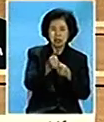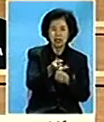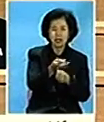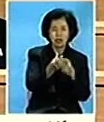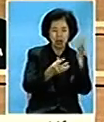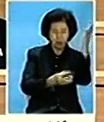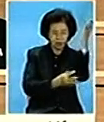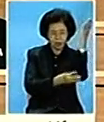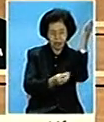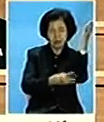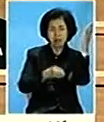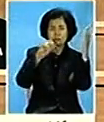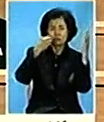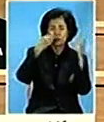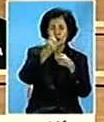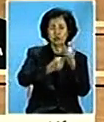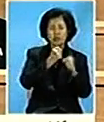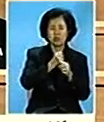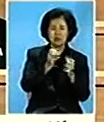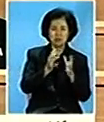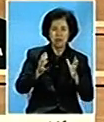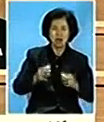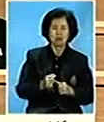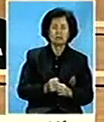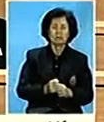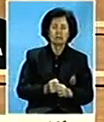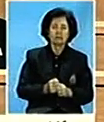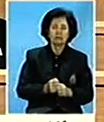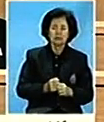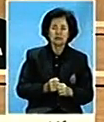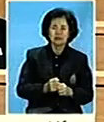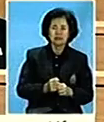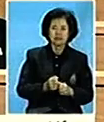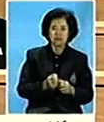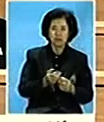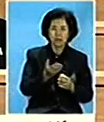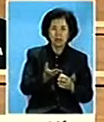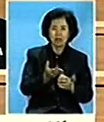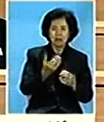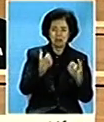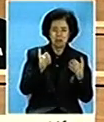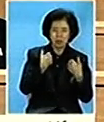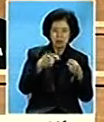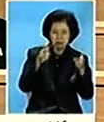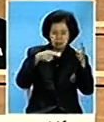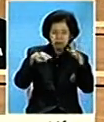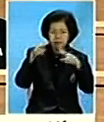ทุกปีละจำนวนมากๆได้และขณะเดียวกันครับท่านประธานถ้าหากจะได้มีการพิจารณาปรับ